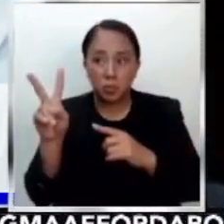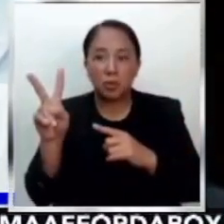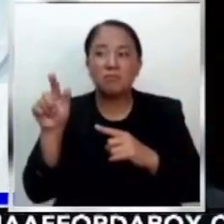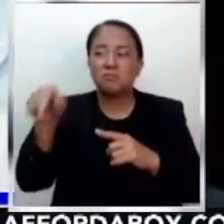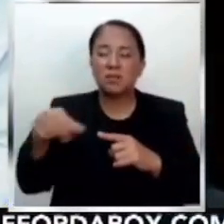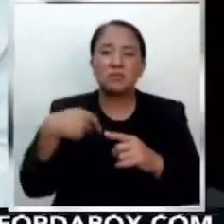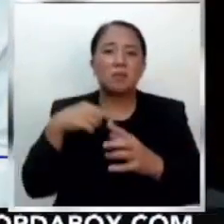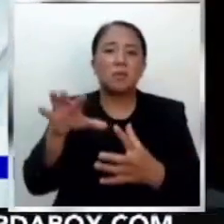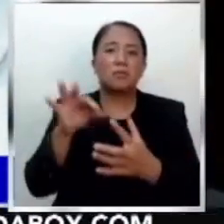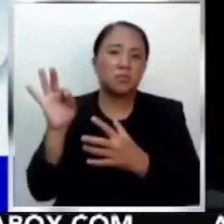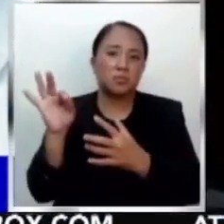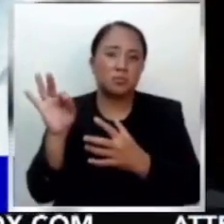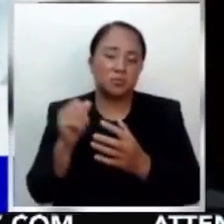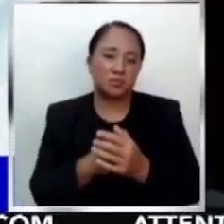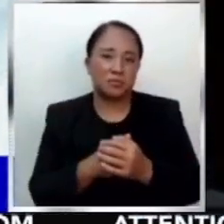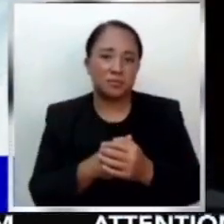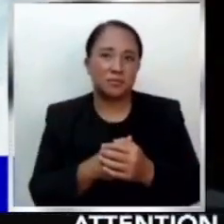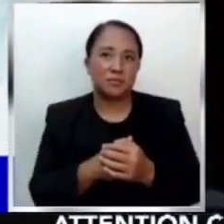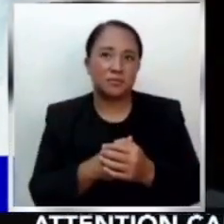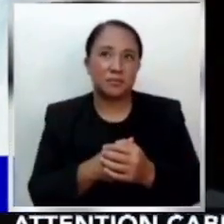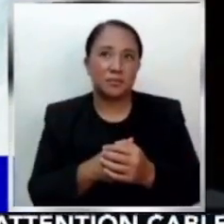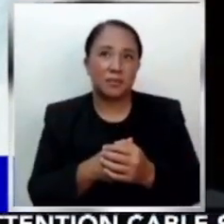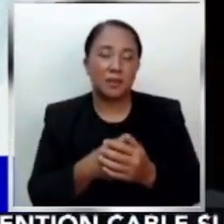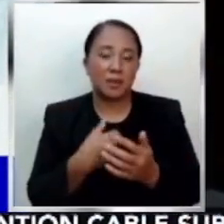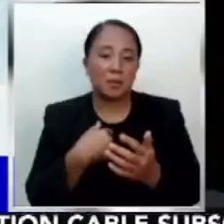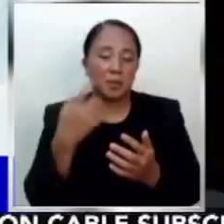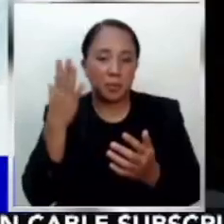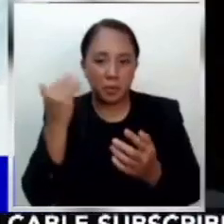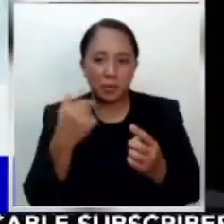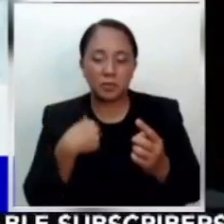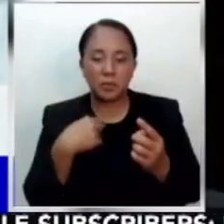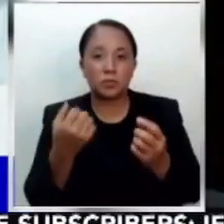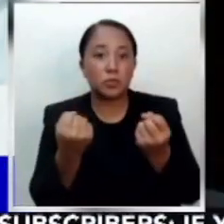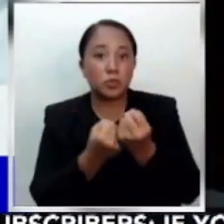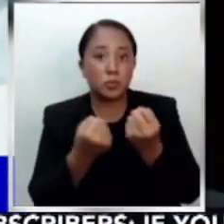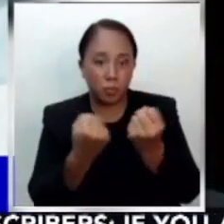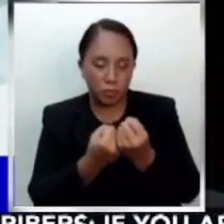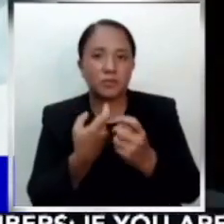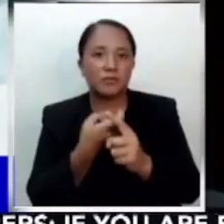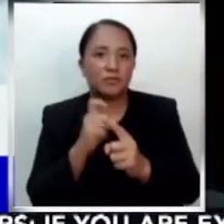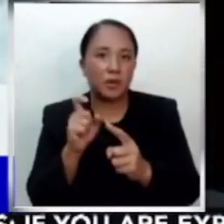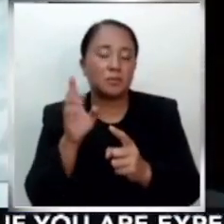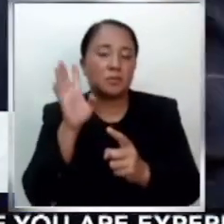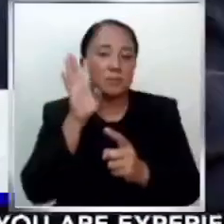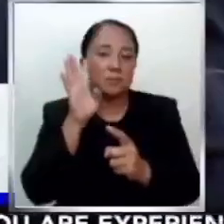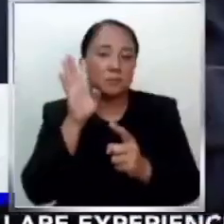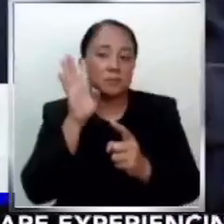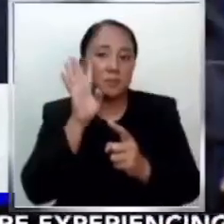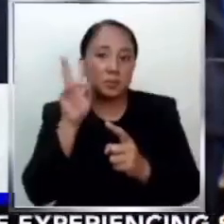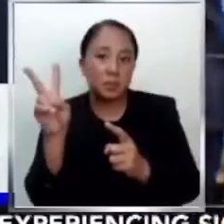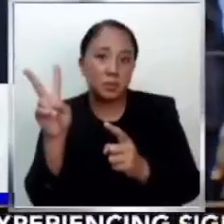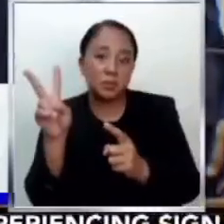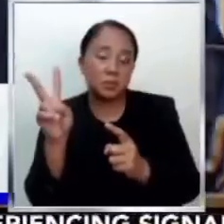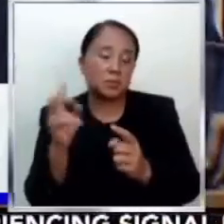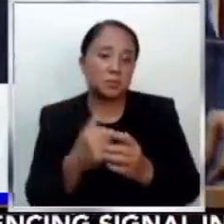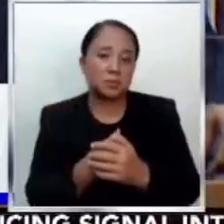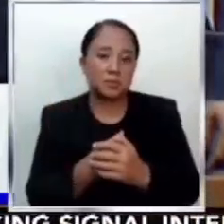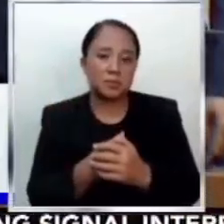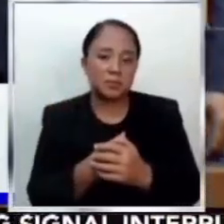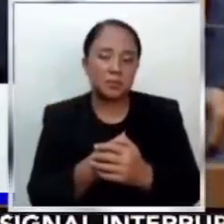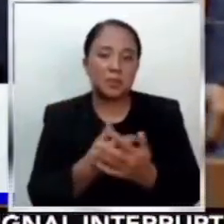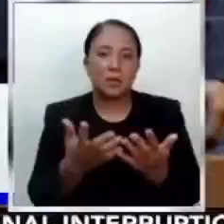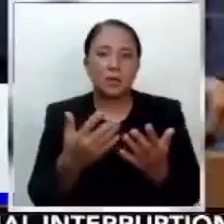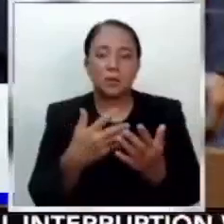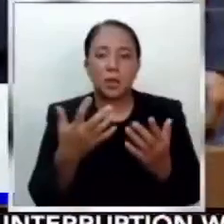be denied that an endorsement from the President would matter. Walang inendorso si Marcos